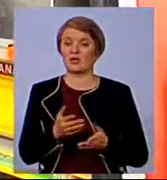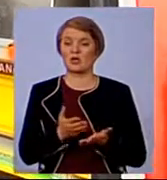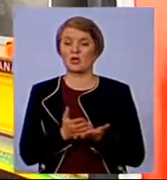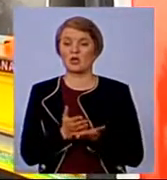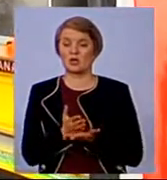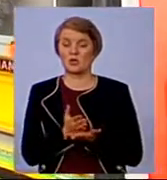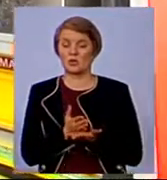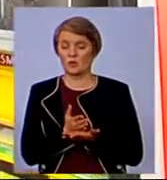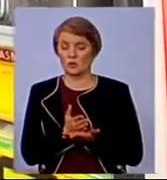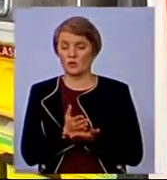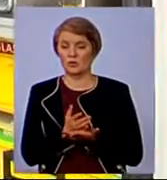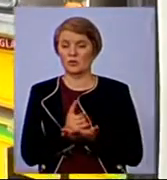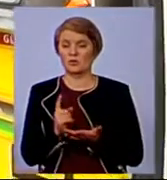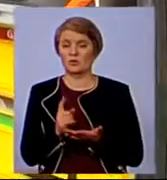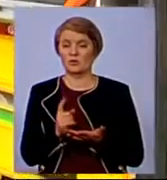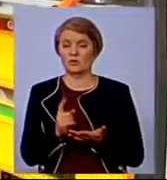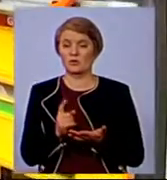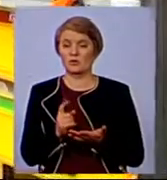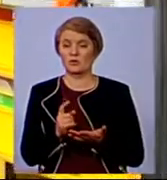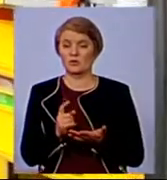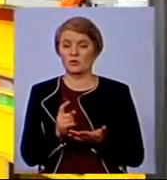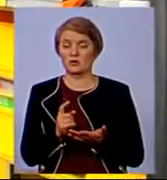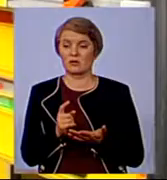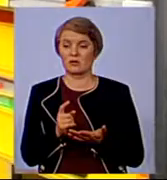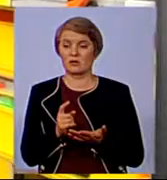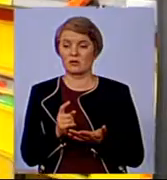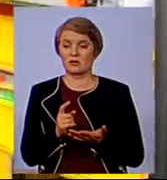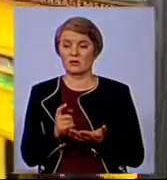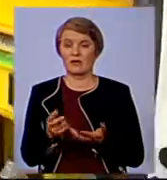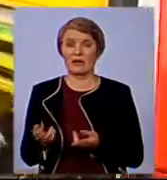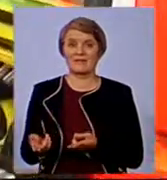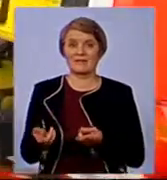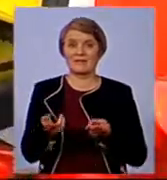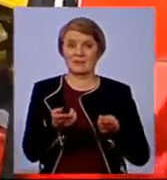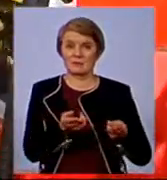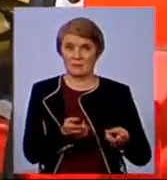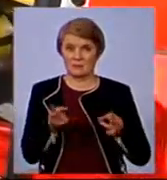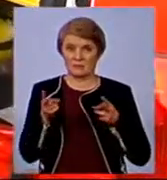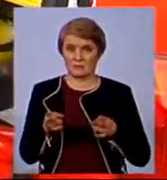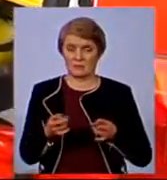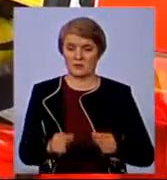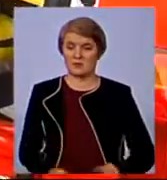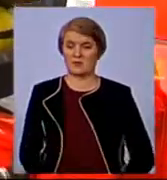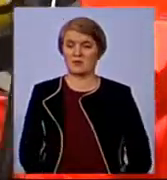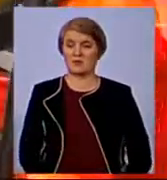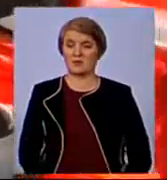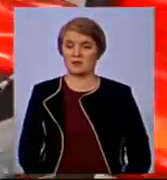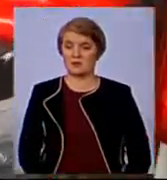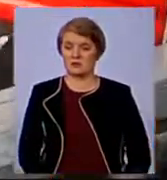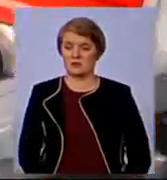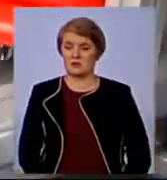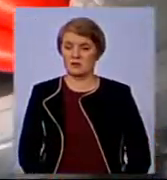щоб механічне ушкодження робити, для того, щоб винімати потерпілих і так далі. Ну, от таким